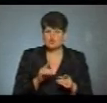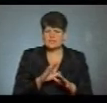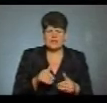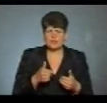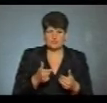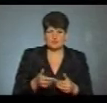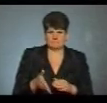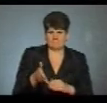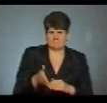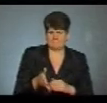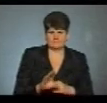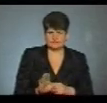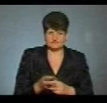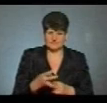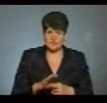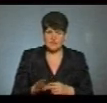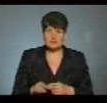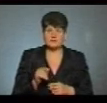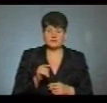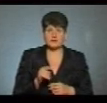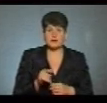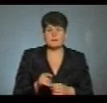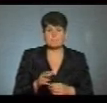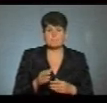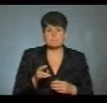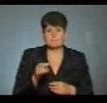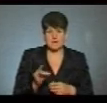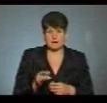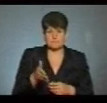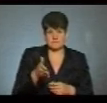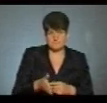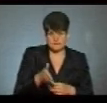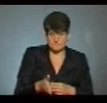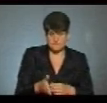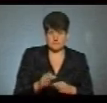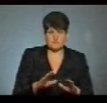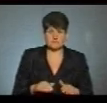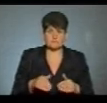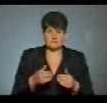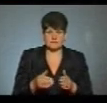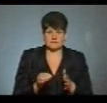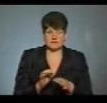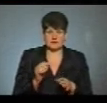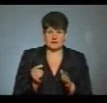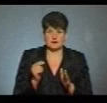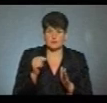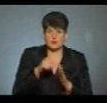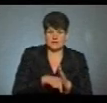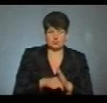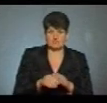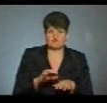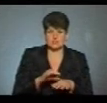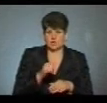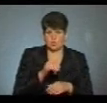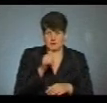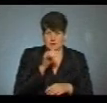рекомендують рукостискання? Не через те, що при рукостисканні вірус передасться через неушкоджену шкіру. Він так проникнути не може.